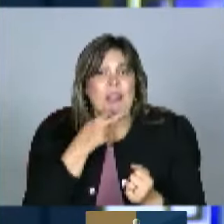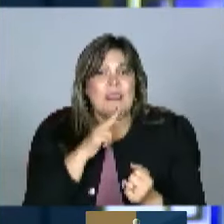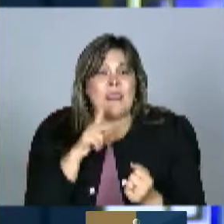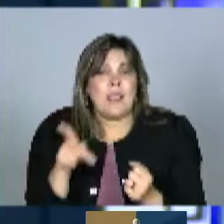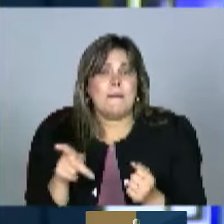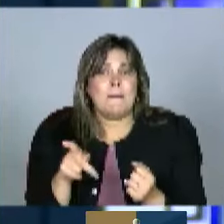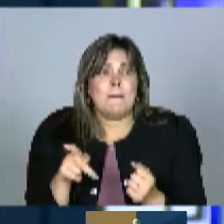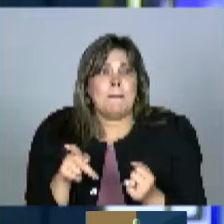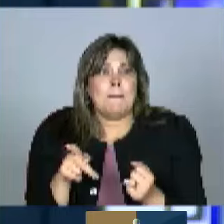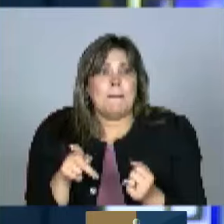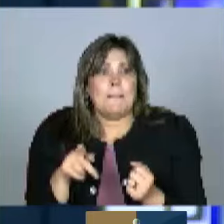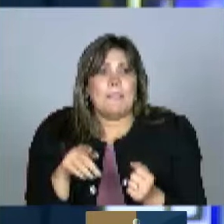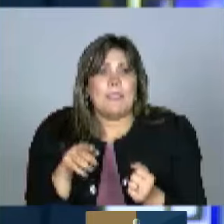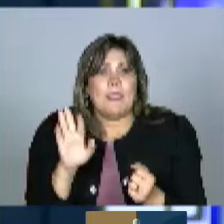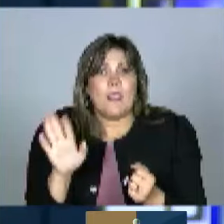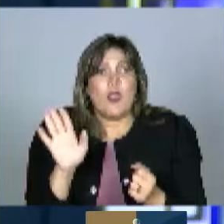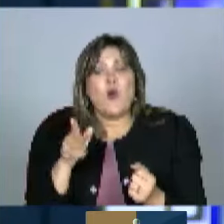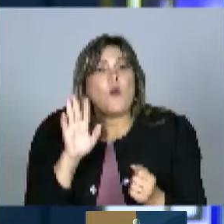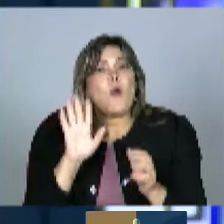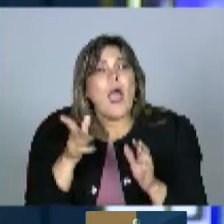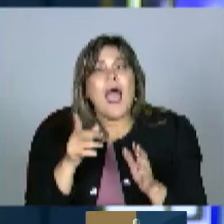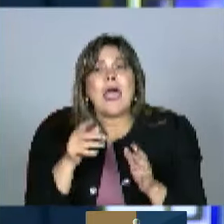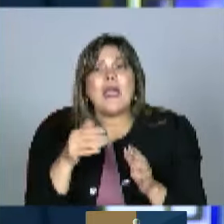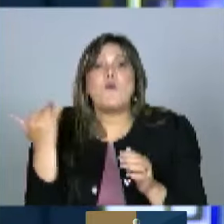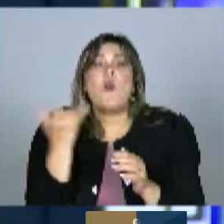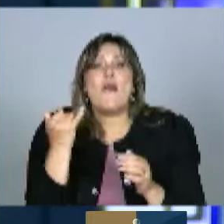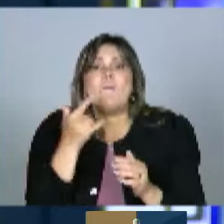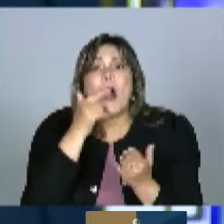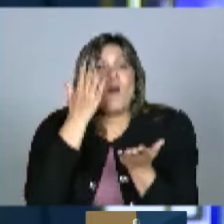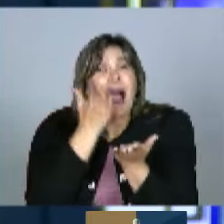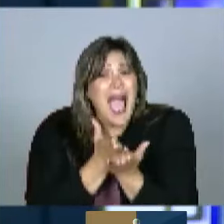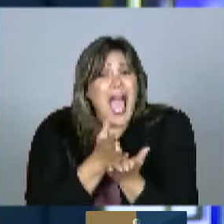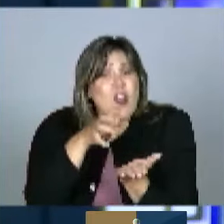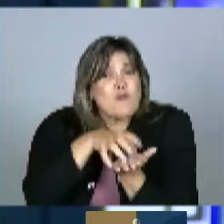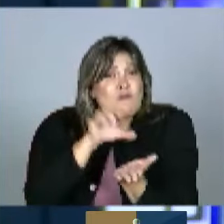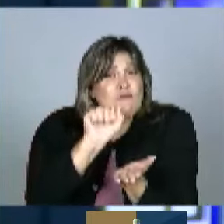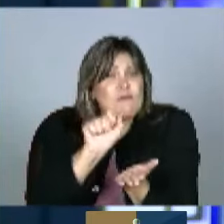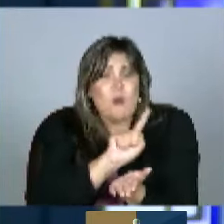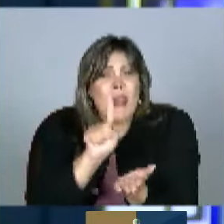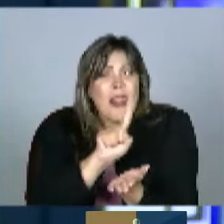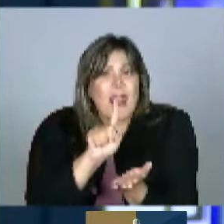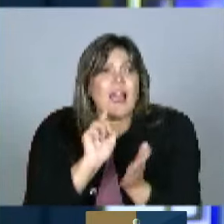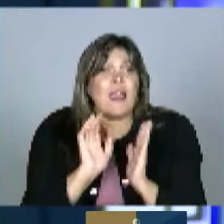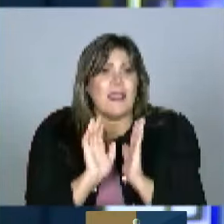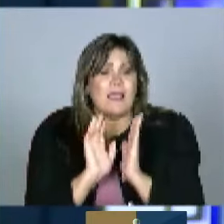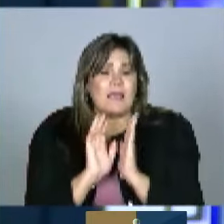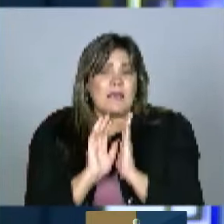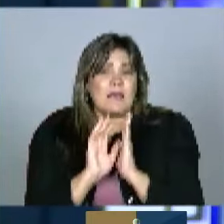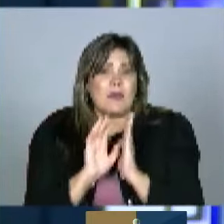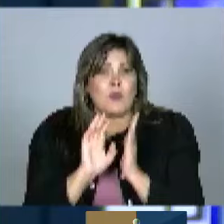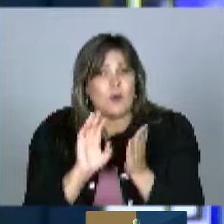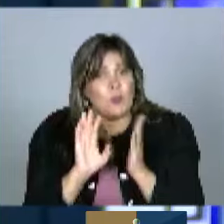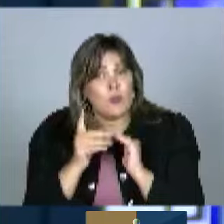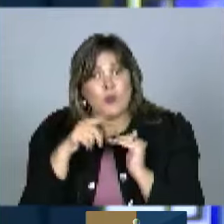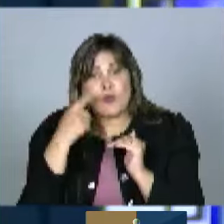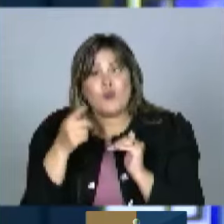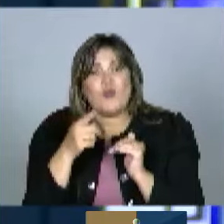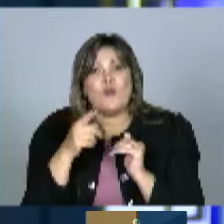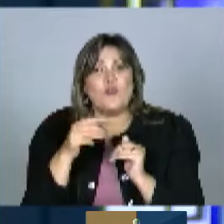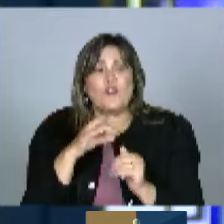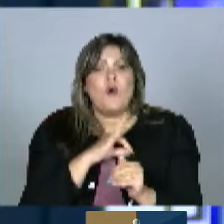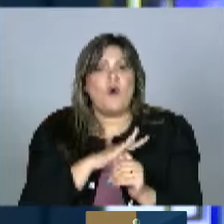العداد ما غيرش ليه احقيه ولا مالهوش احقيه وم جايز ان هو غير العداد جاب ما يفيد ان هو الحفيد